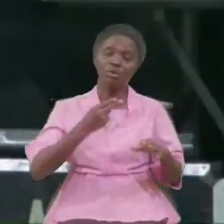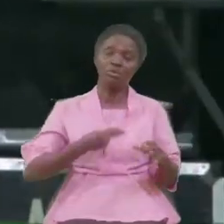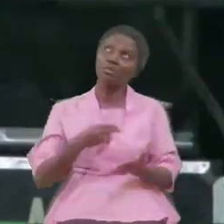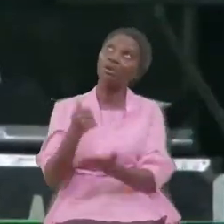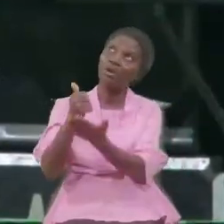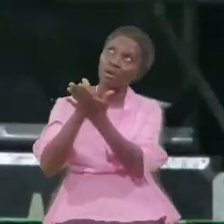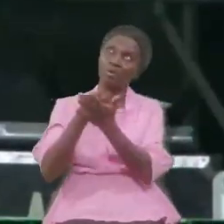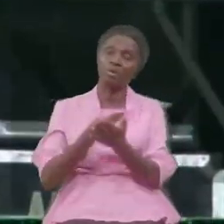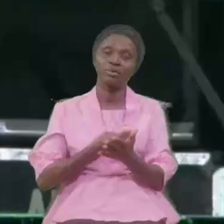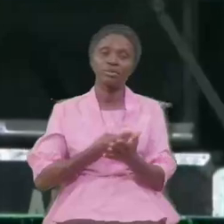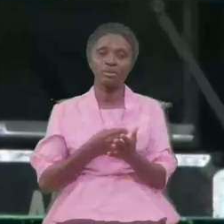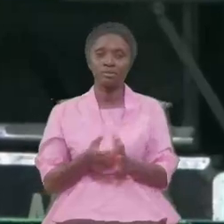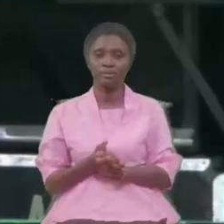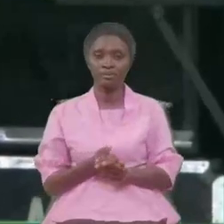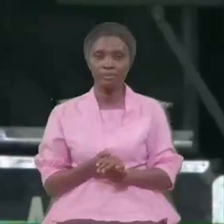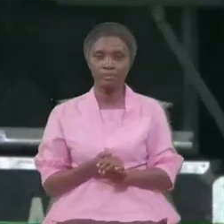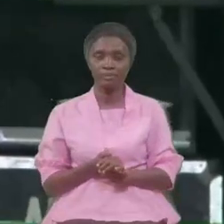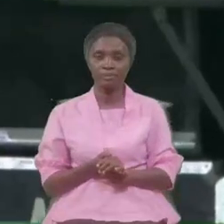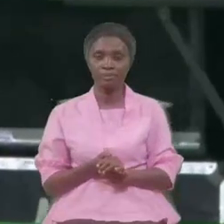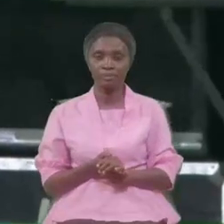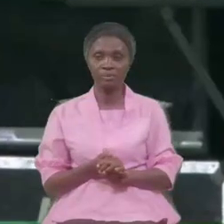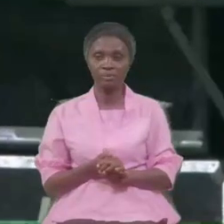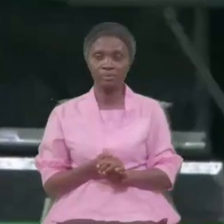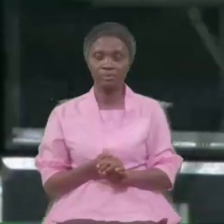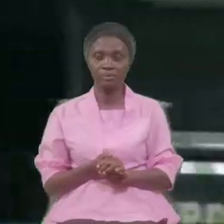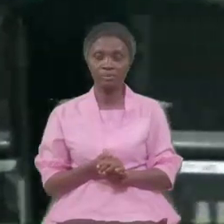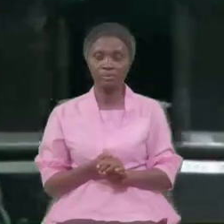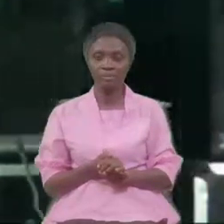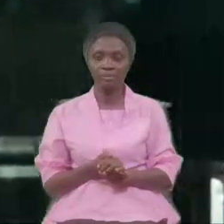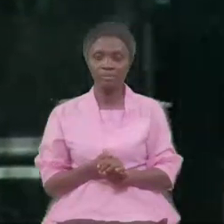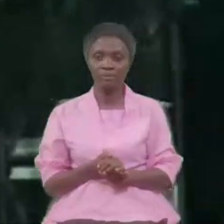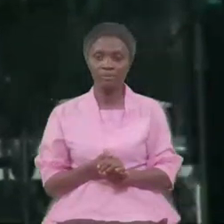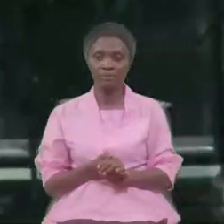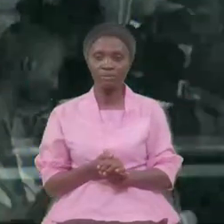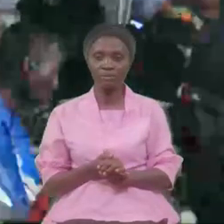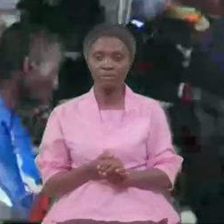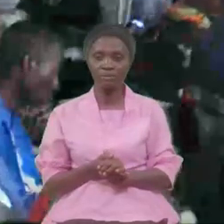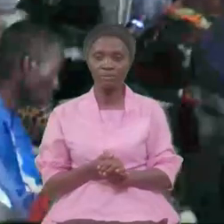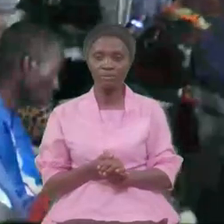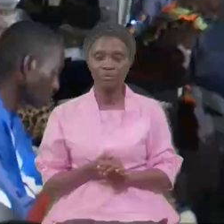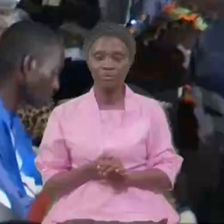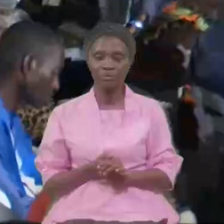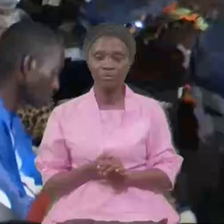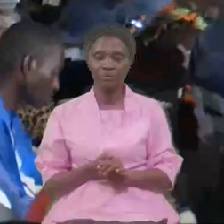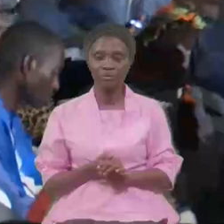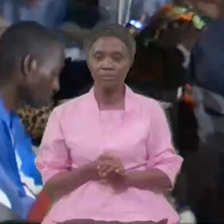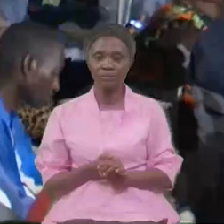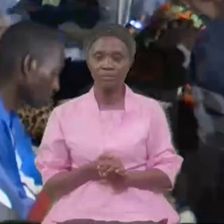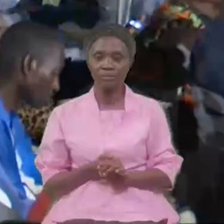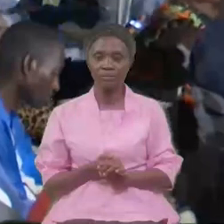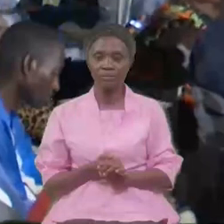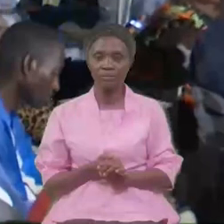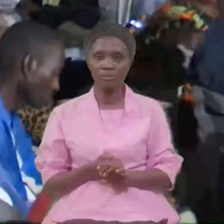et souvent, l'Esprit l'a jeté dans le feu et dans l'eau pour le faire périr. Mais si tu peux quelque chose, viens à